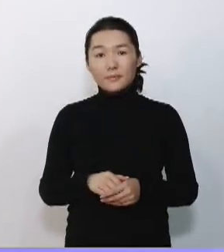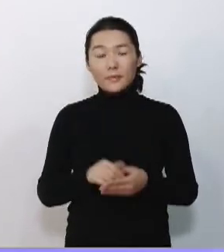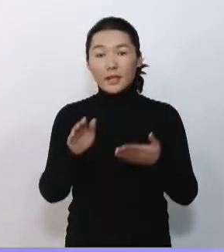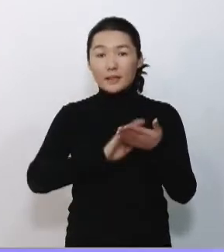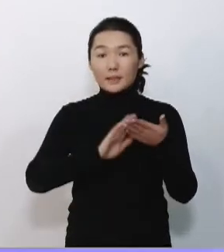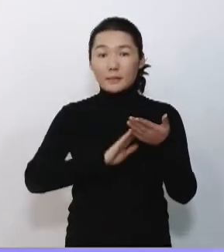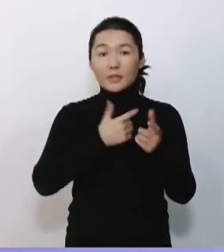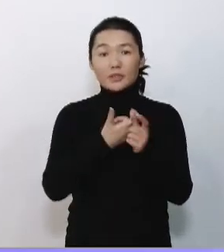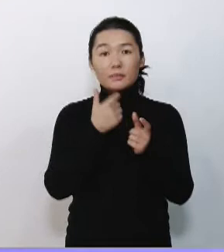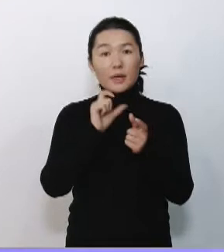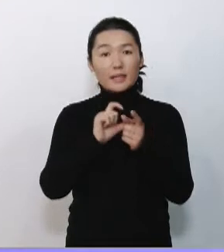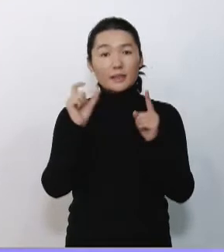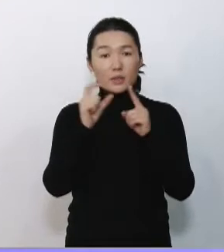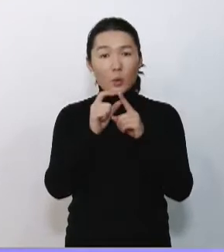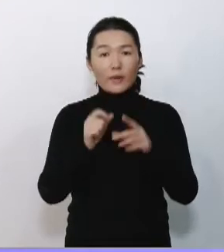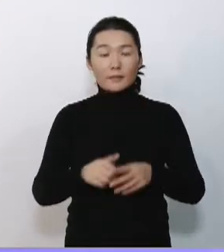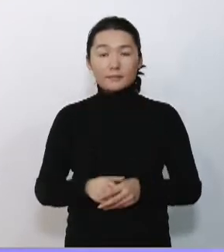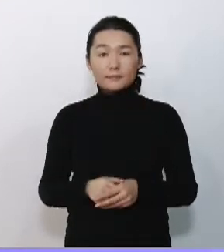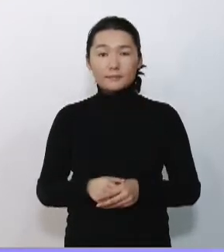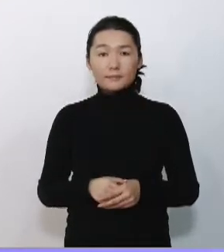Запишем это слово.